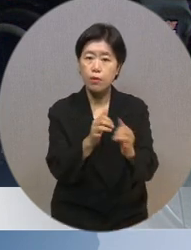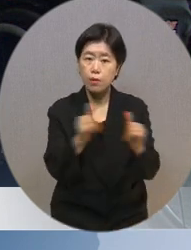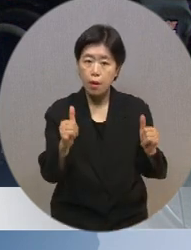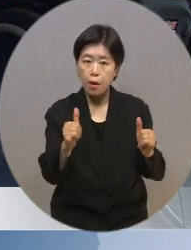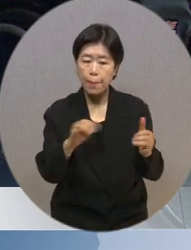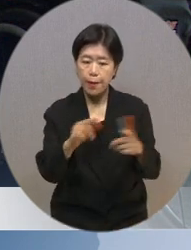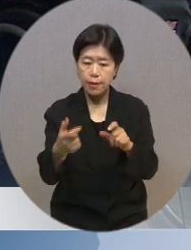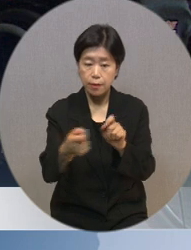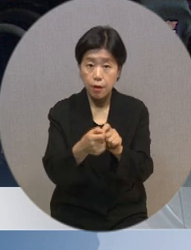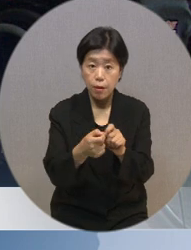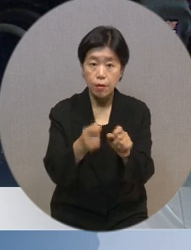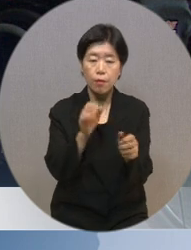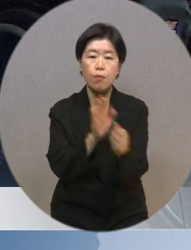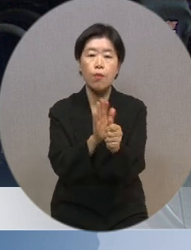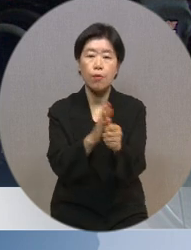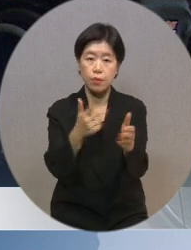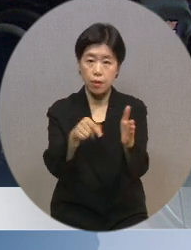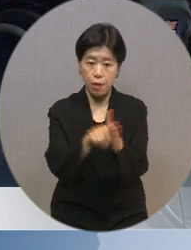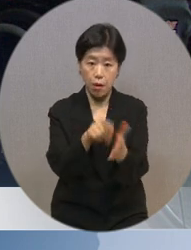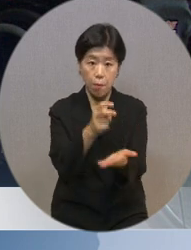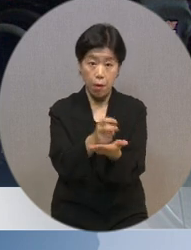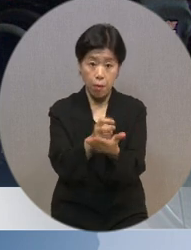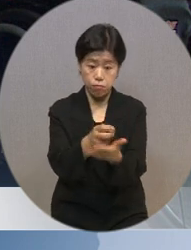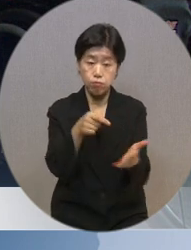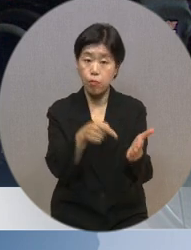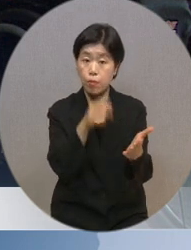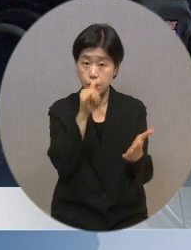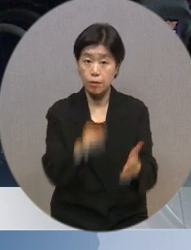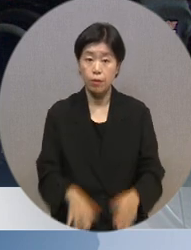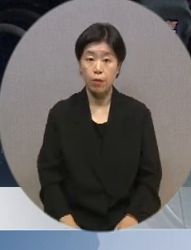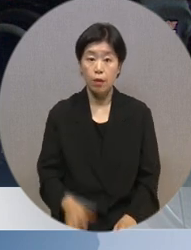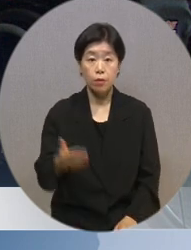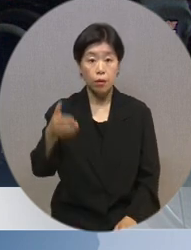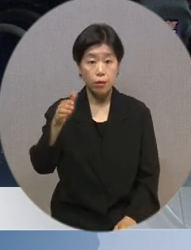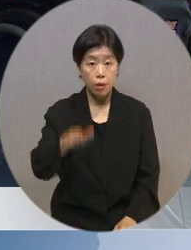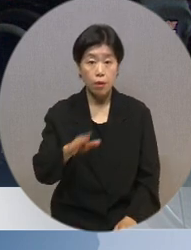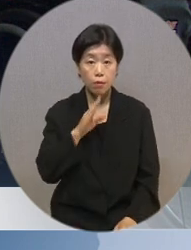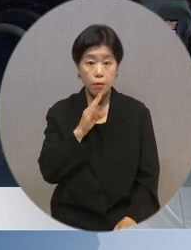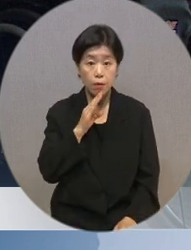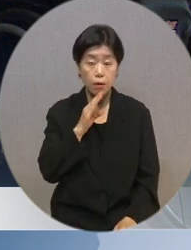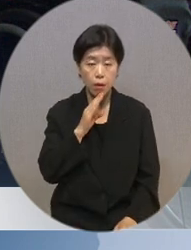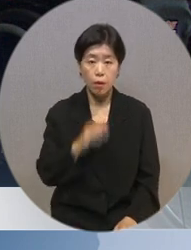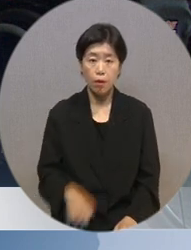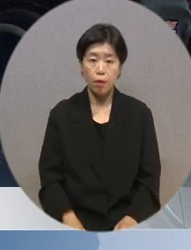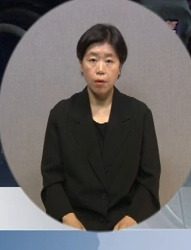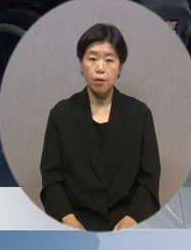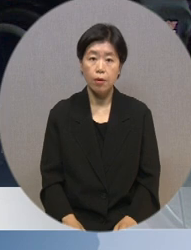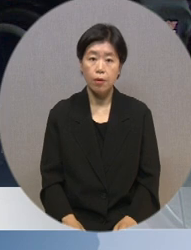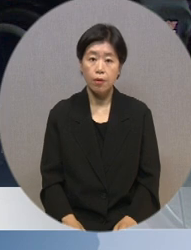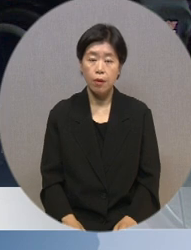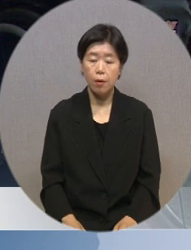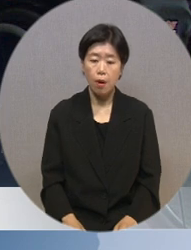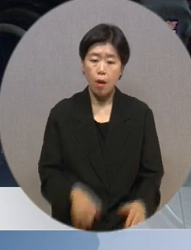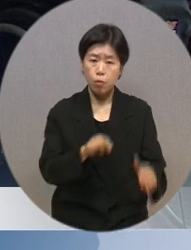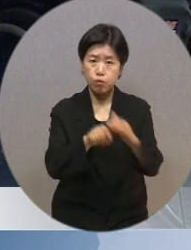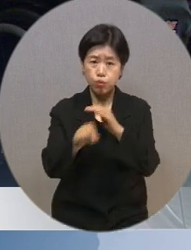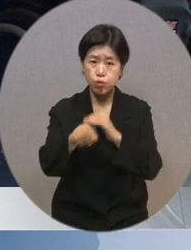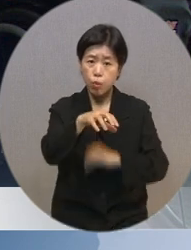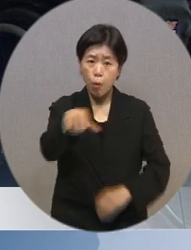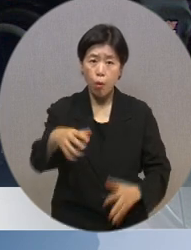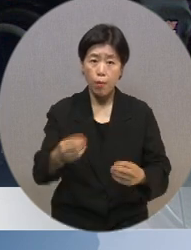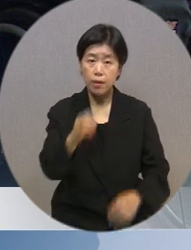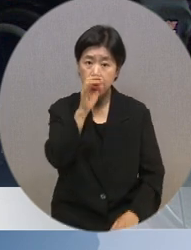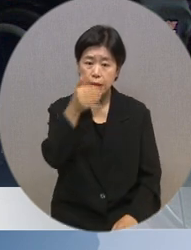위하여 법적으로 설치를 규정하고 있습니다. 하지만 정작 이용 빈도가 높은 소규모 시설에는